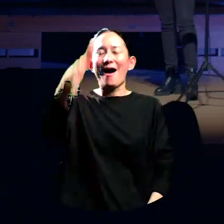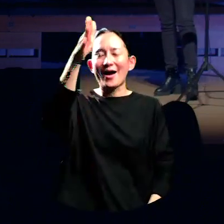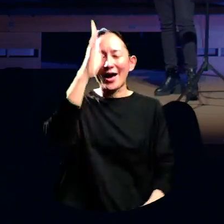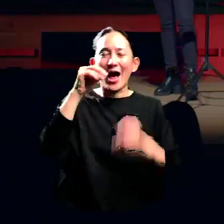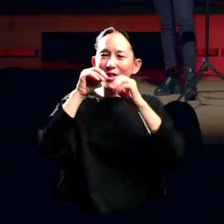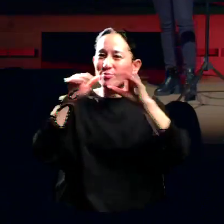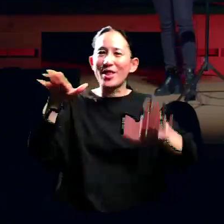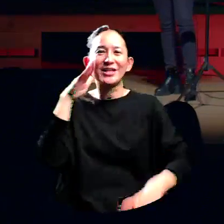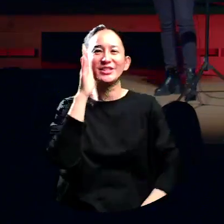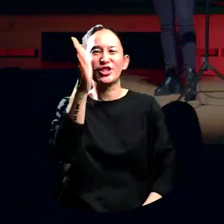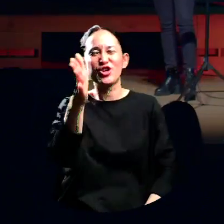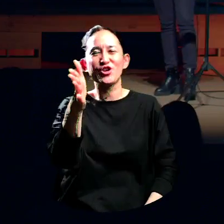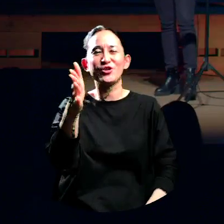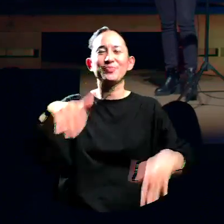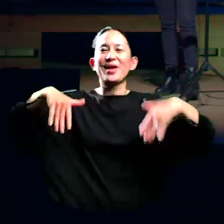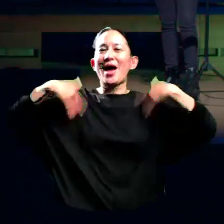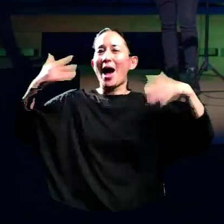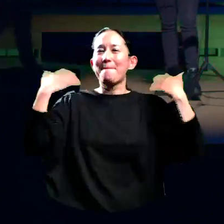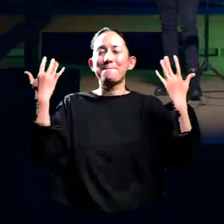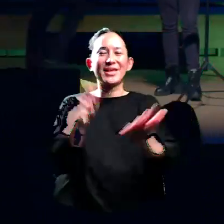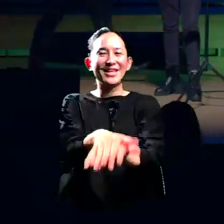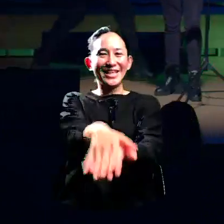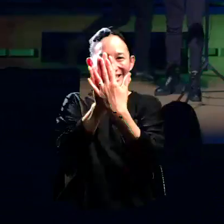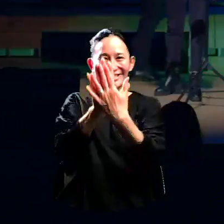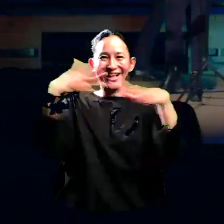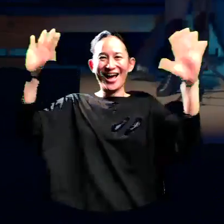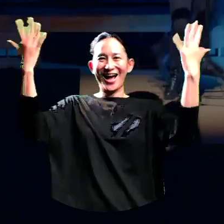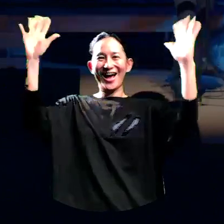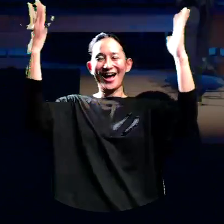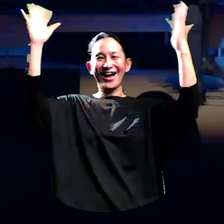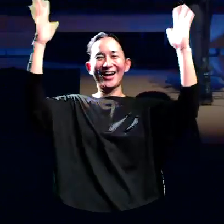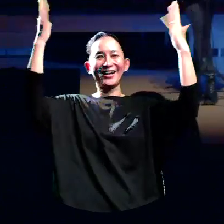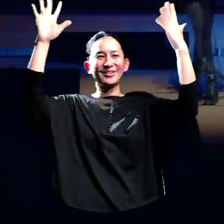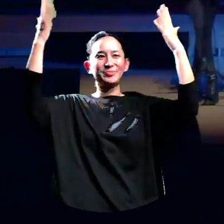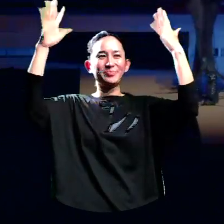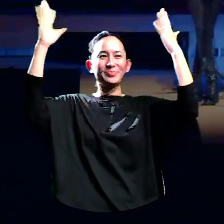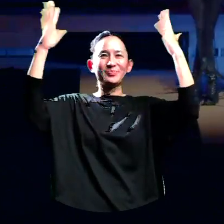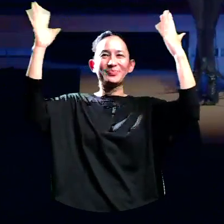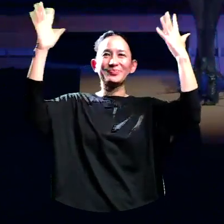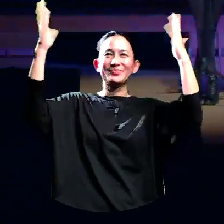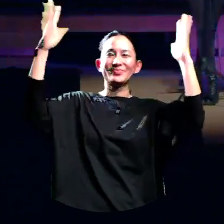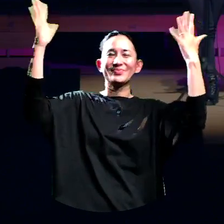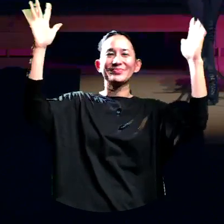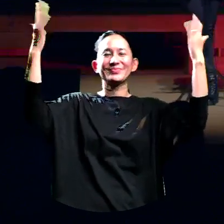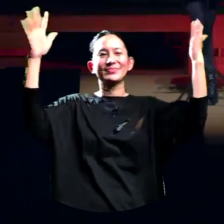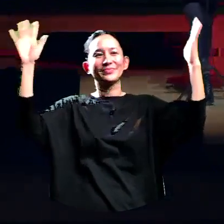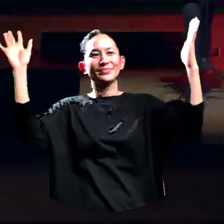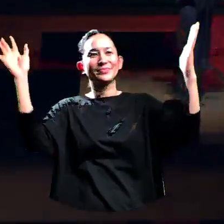時間に打ち墓が開く